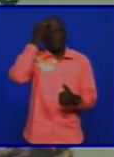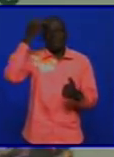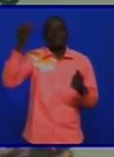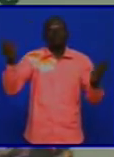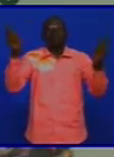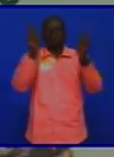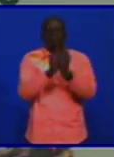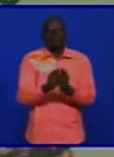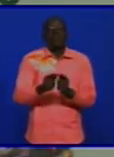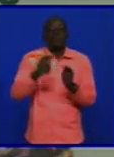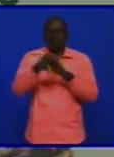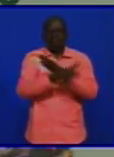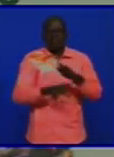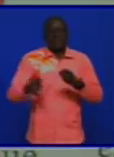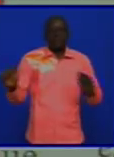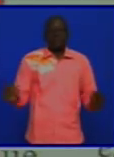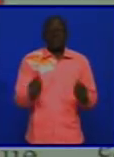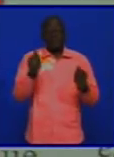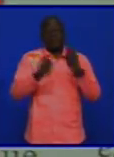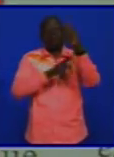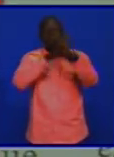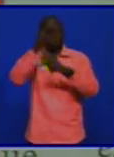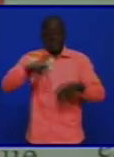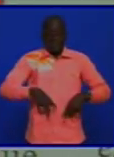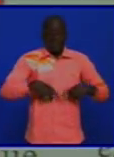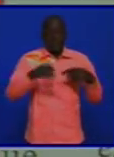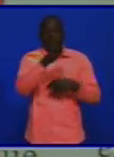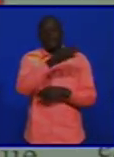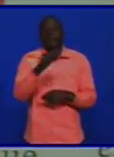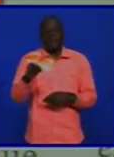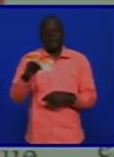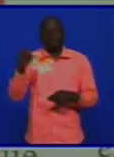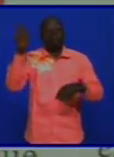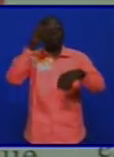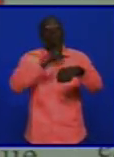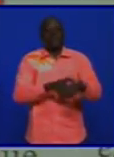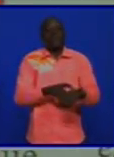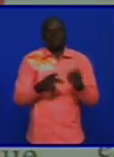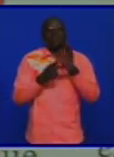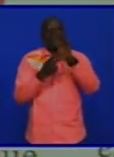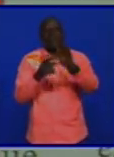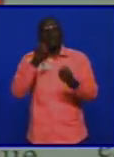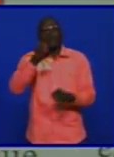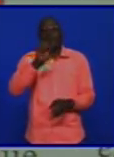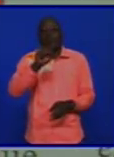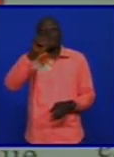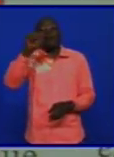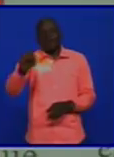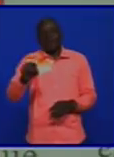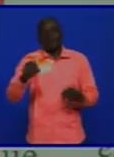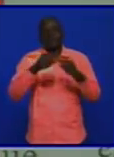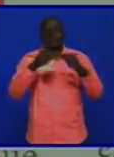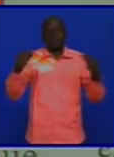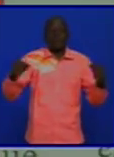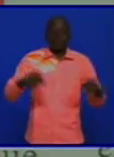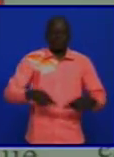les principaux animateurs de la vie publique du Burkina Faso. Signe des temps, les représentants de l'UAS et ceux de l'opposition ont eu des propos pleins